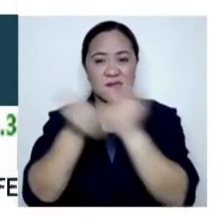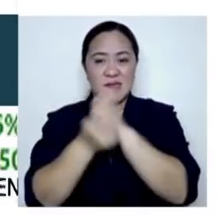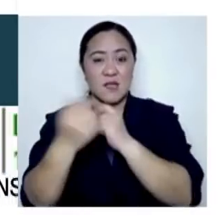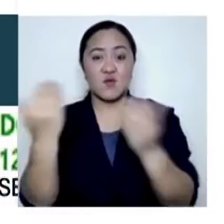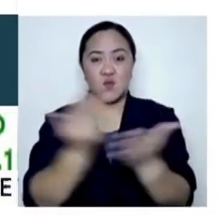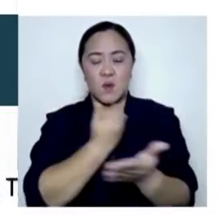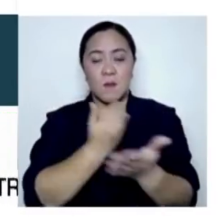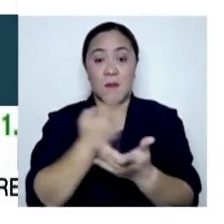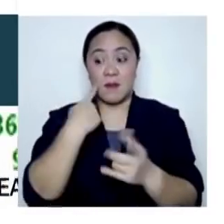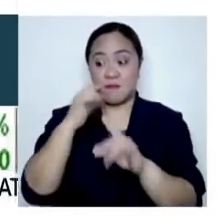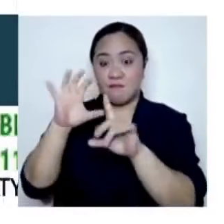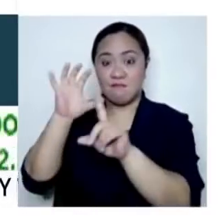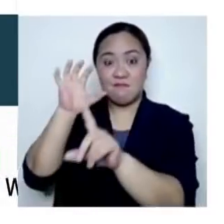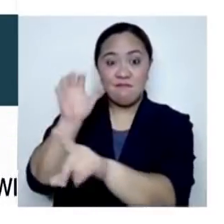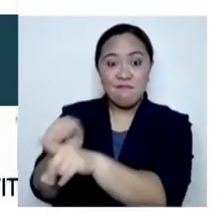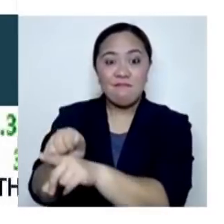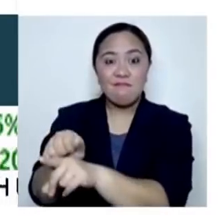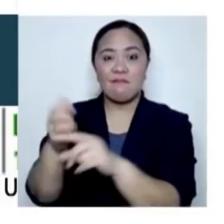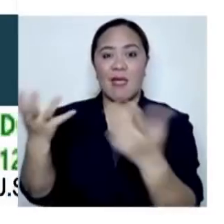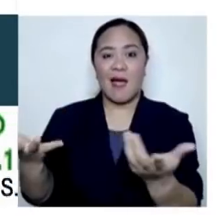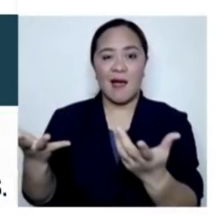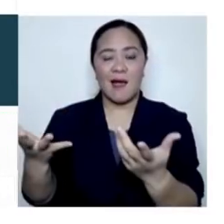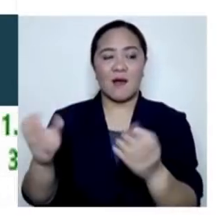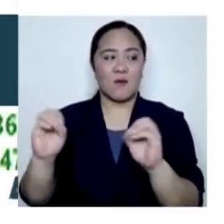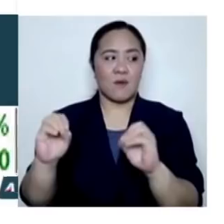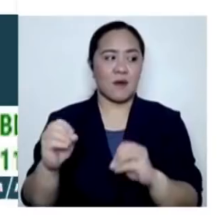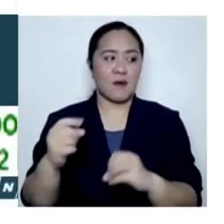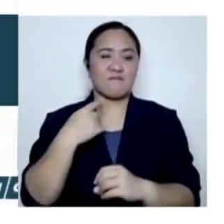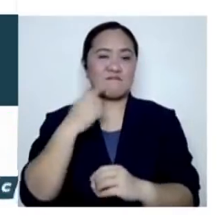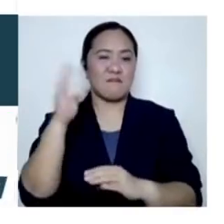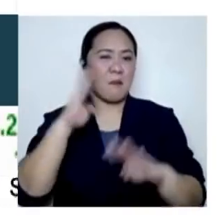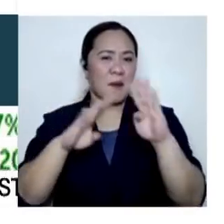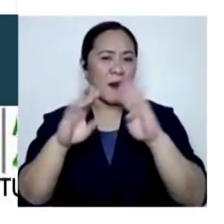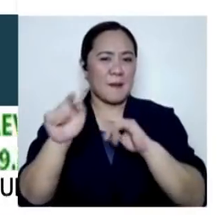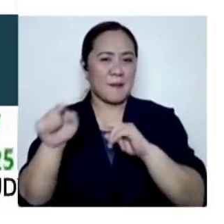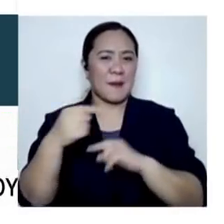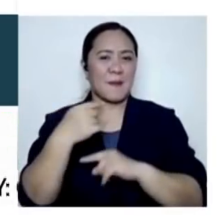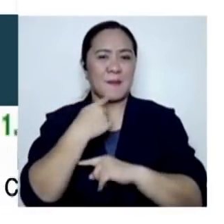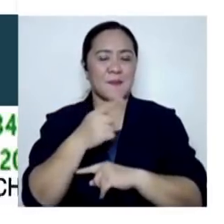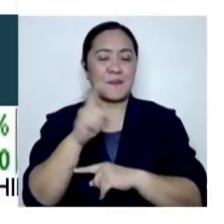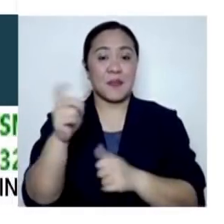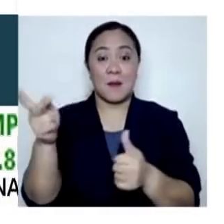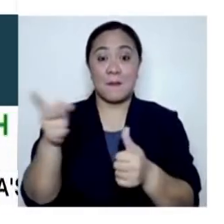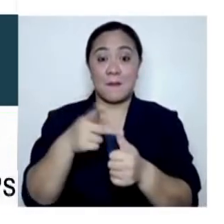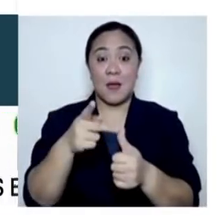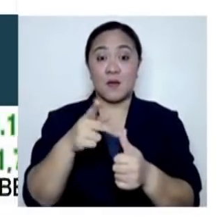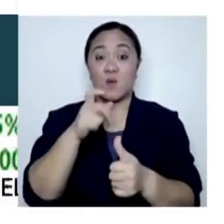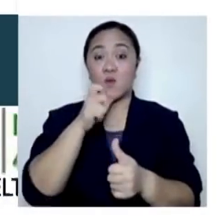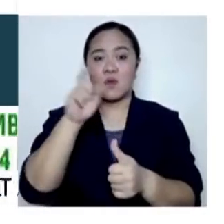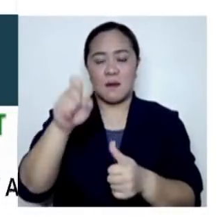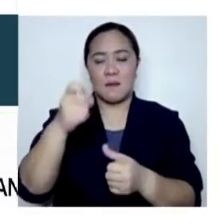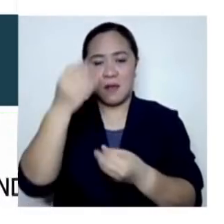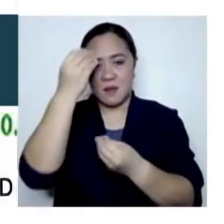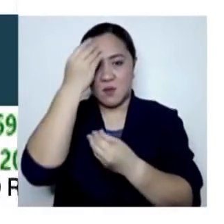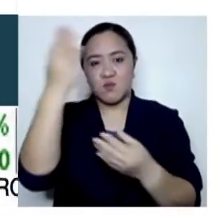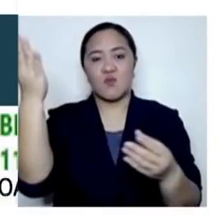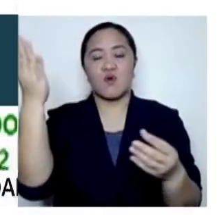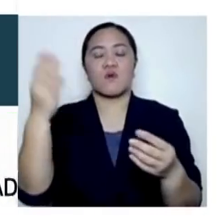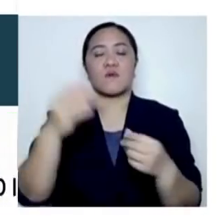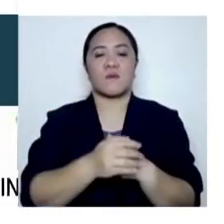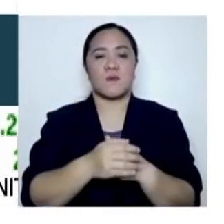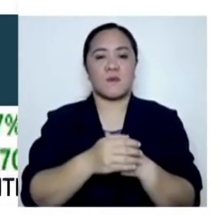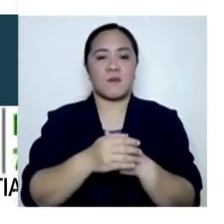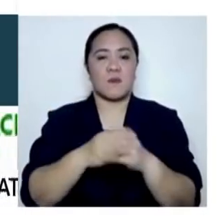sasabihin. Yun ang problema. So, nakikita natin na he should be the first one to uncover what is